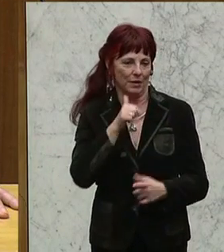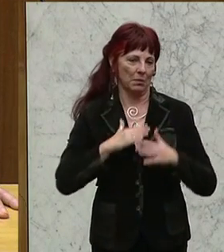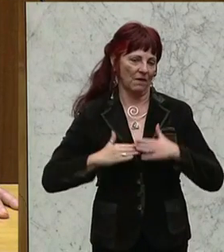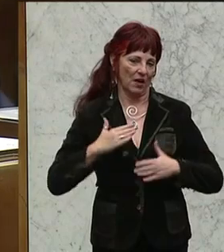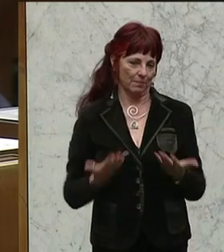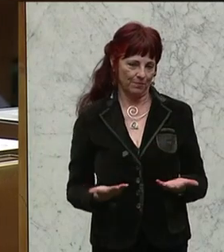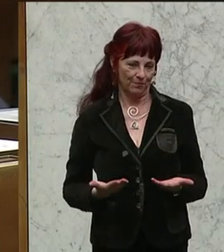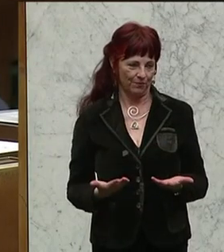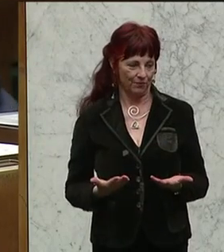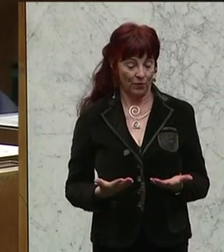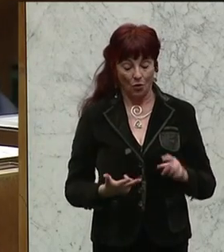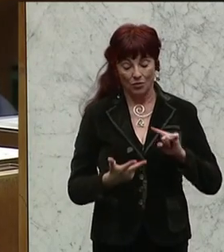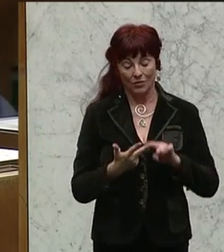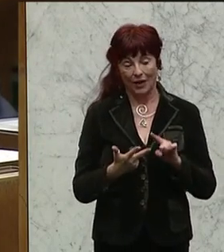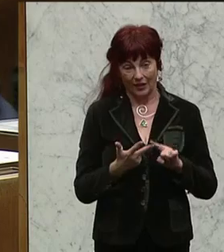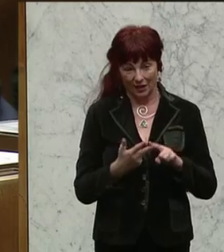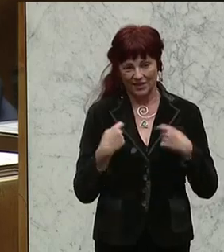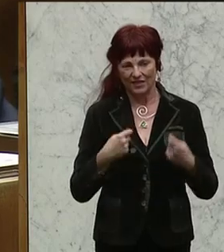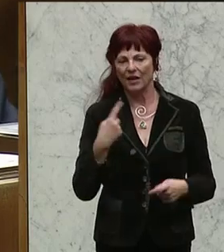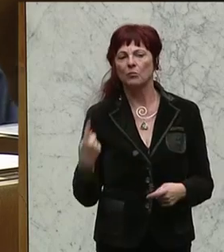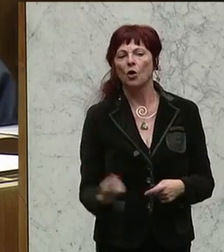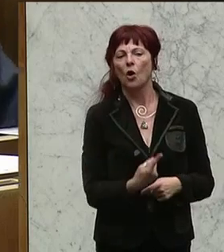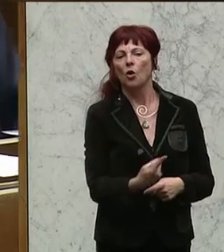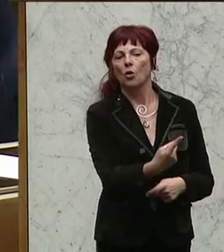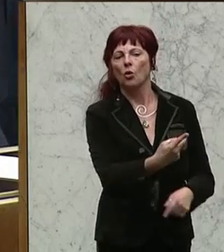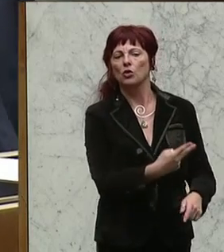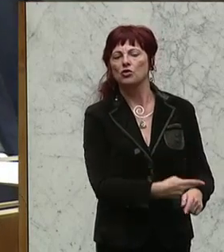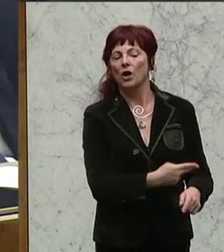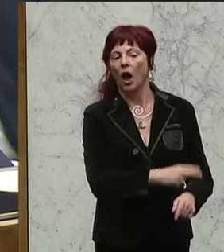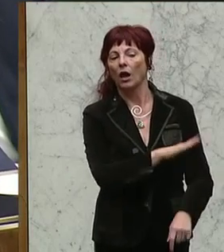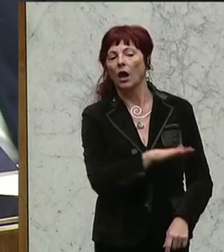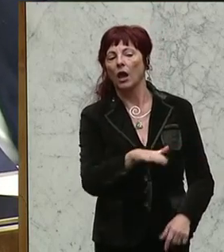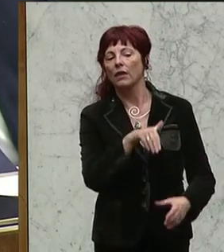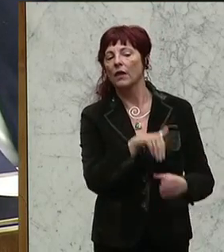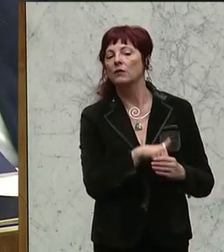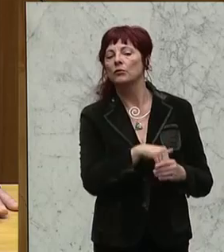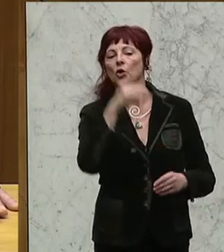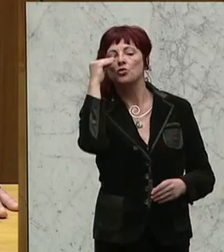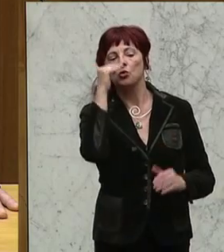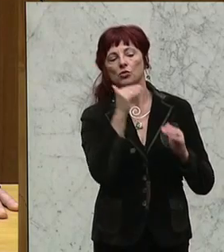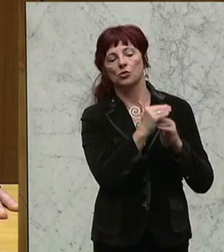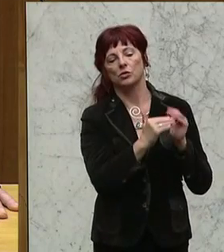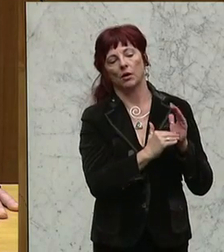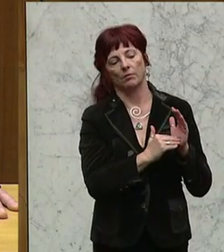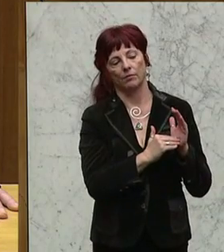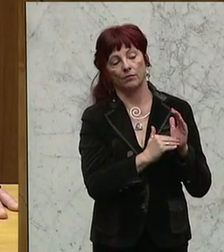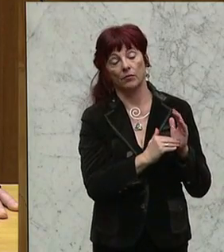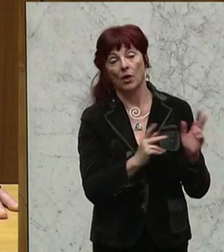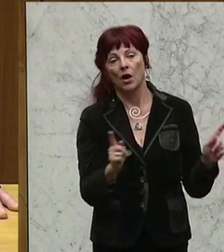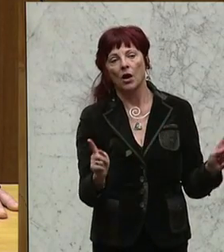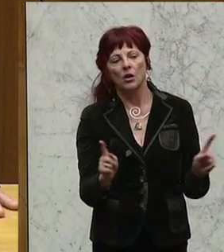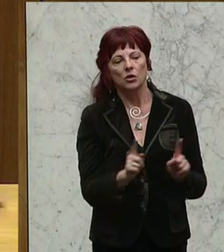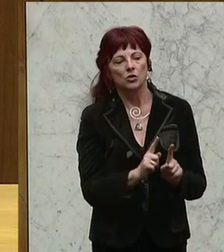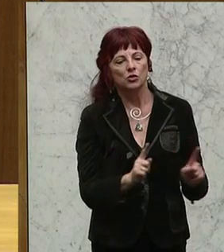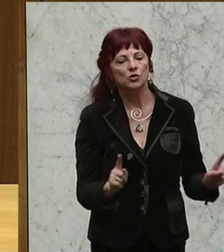chronisch kranke Kinder im Schulsystem wir dürfen bitte unsere Augen vor der Phänomenologie